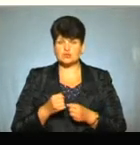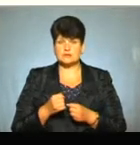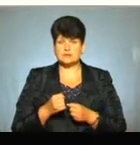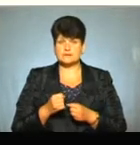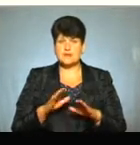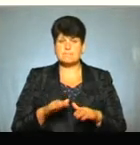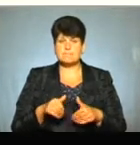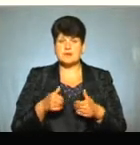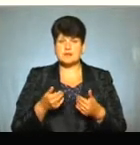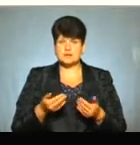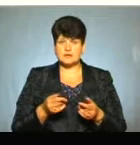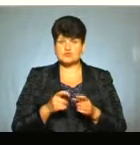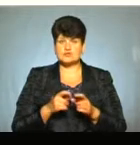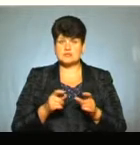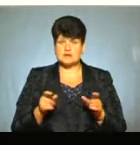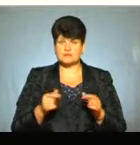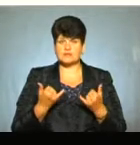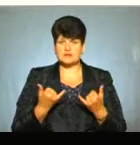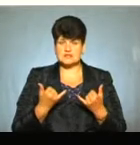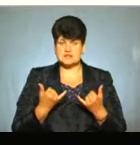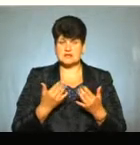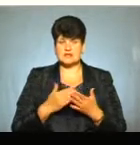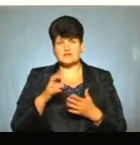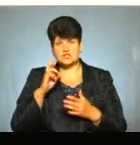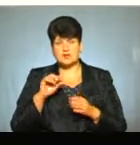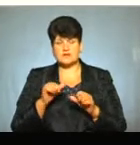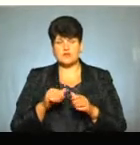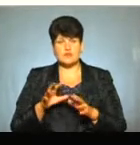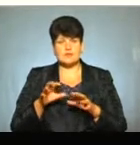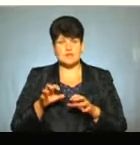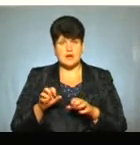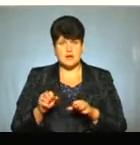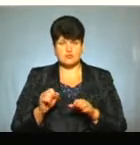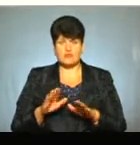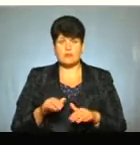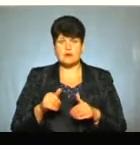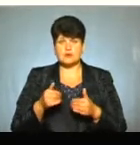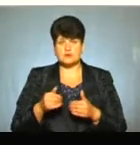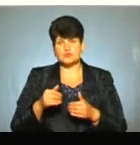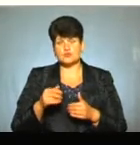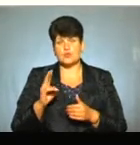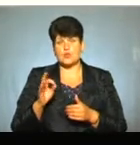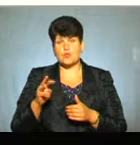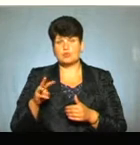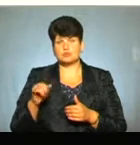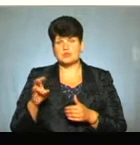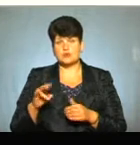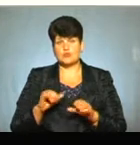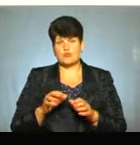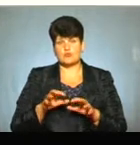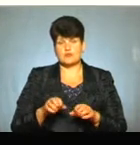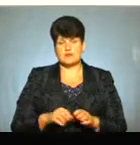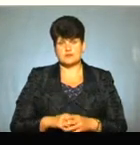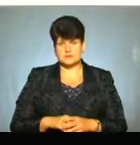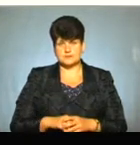і передачу таких закладів, бо вони зараз знаходяться в державній формі власності, в передачу в комунальну форму